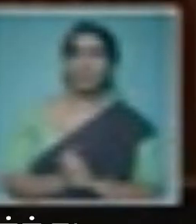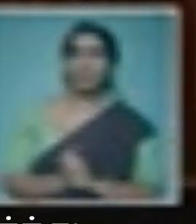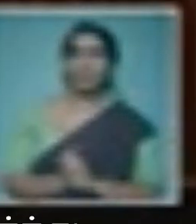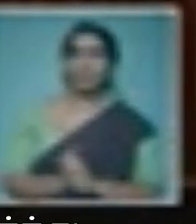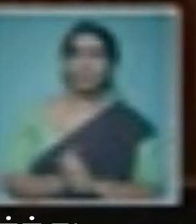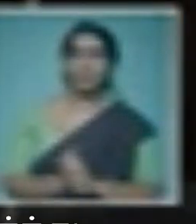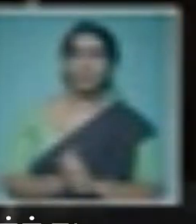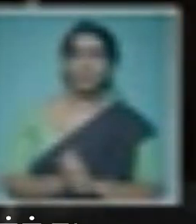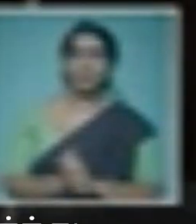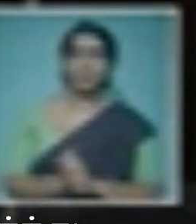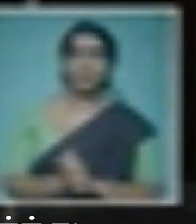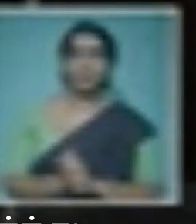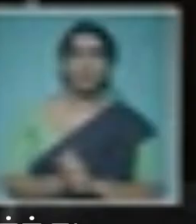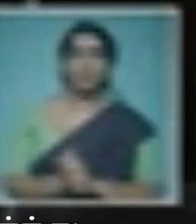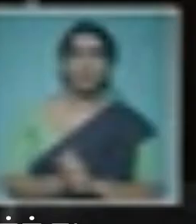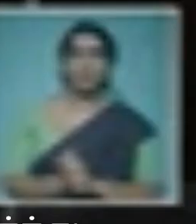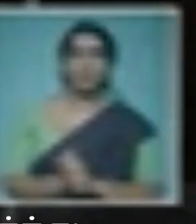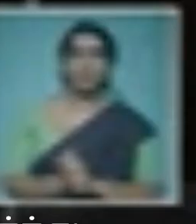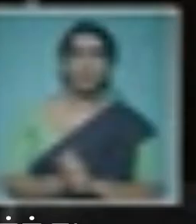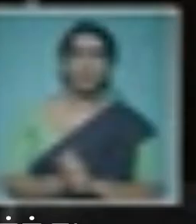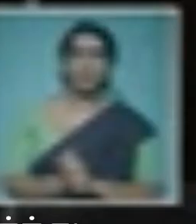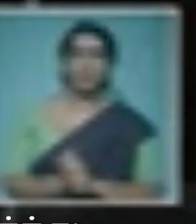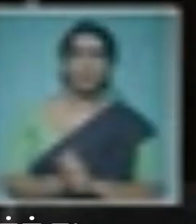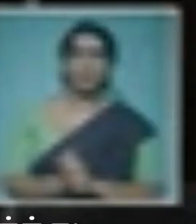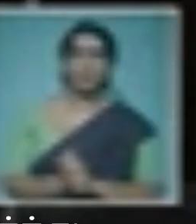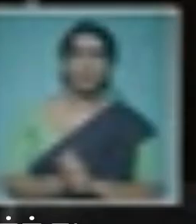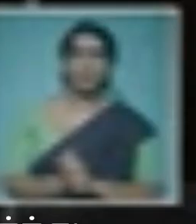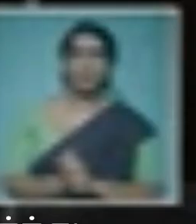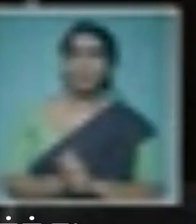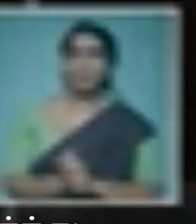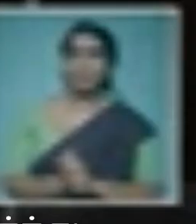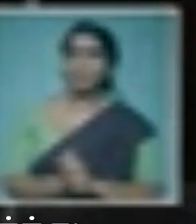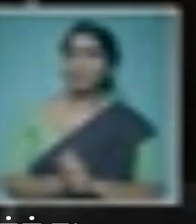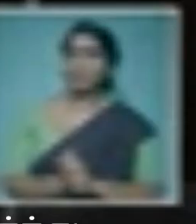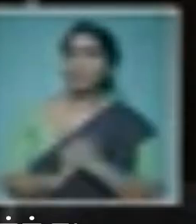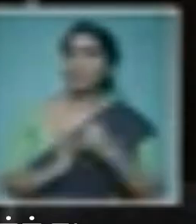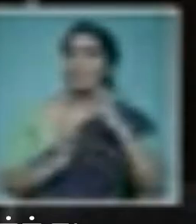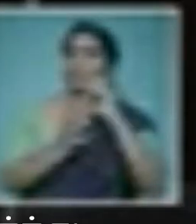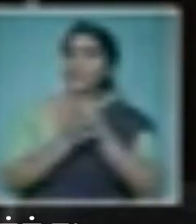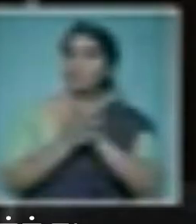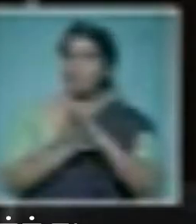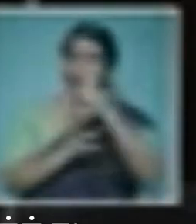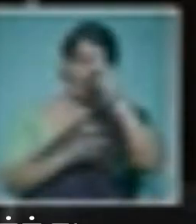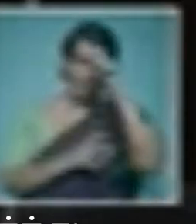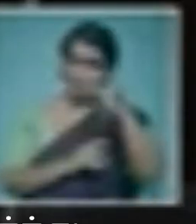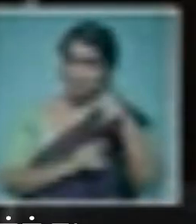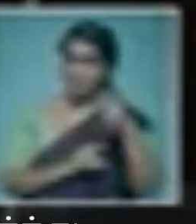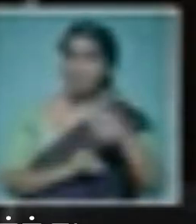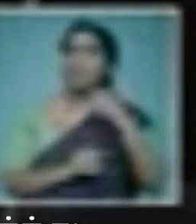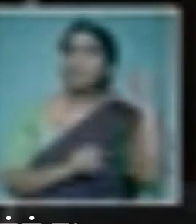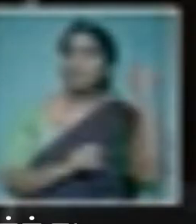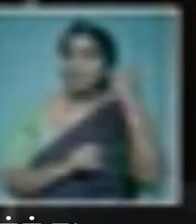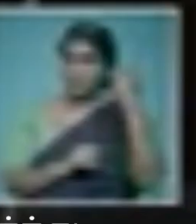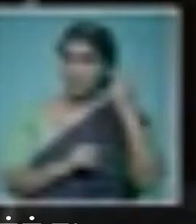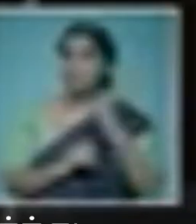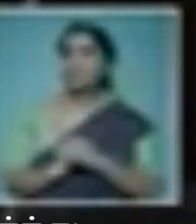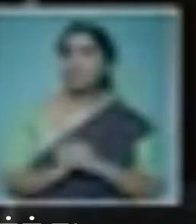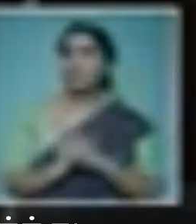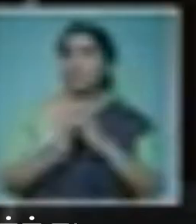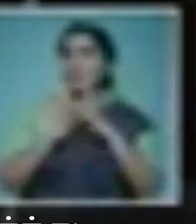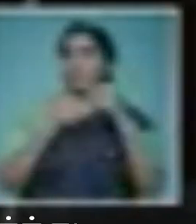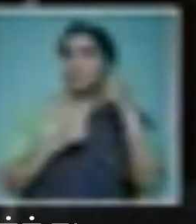thank you. கௌரவ சாணக்கியன் எம்பி அவர்கள் பேசியதை தொடர்ந்து அவர் ஒரு முக்கியமான விடயத்தை இந்த சபையிலே